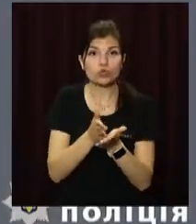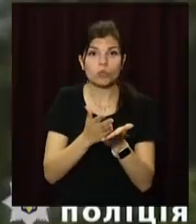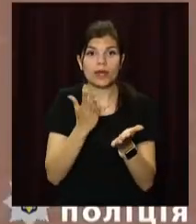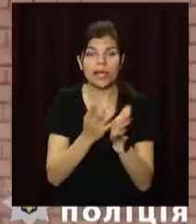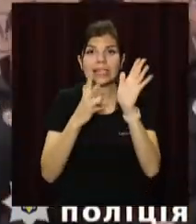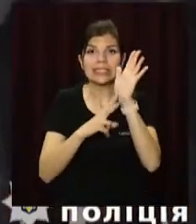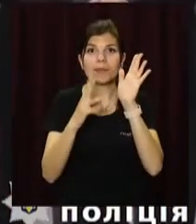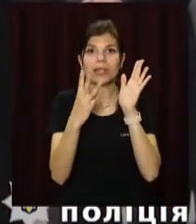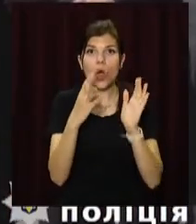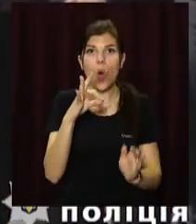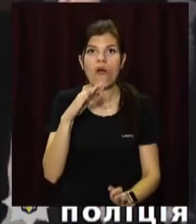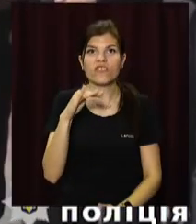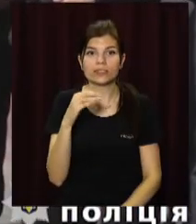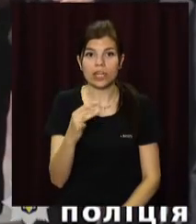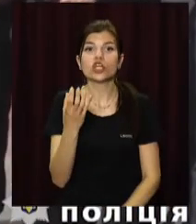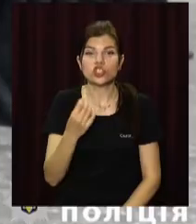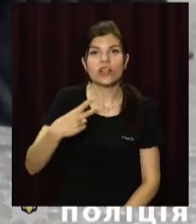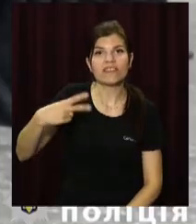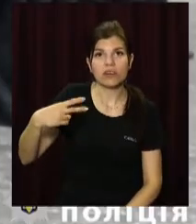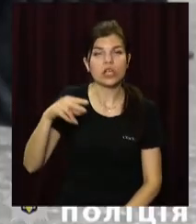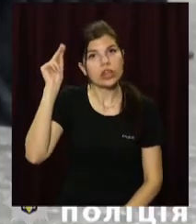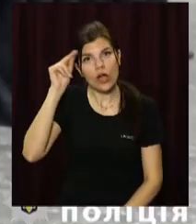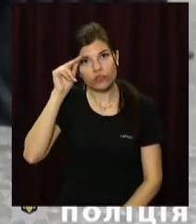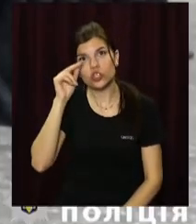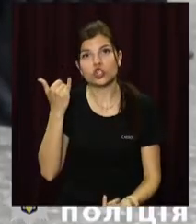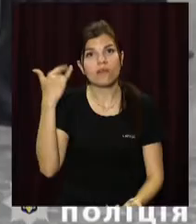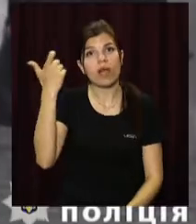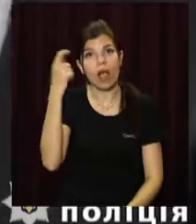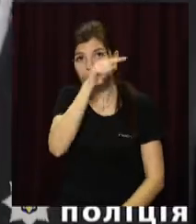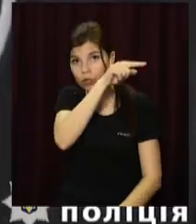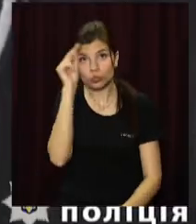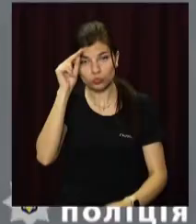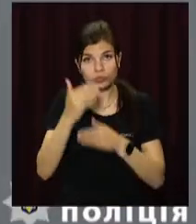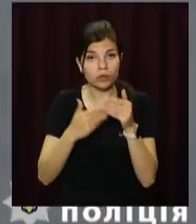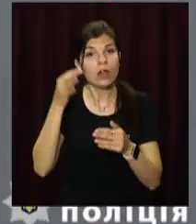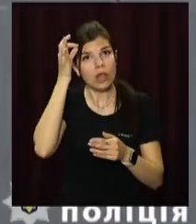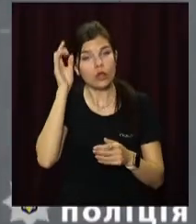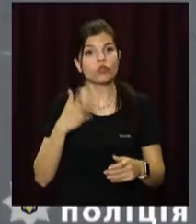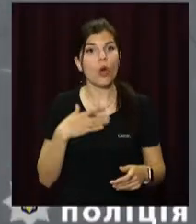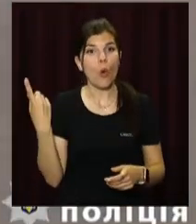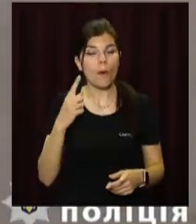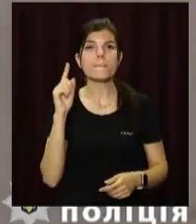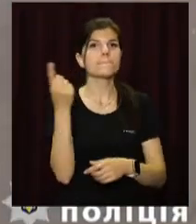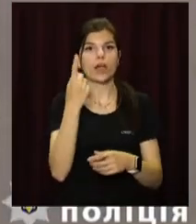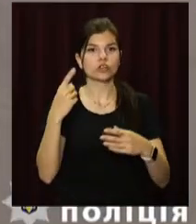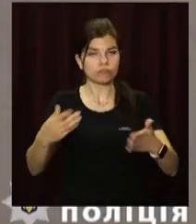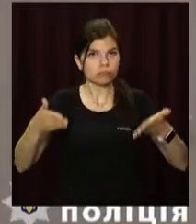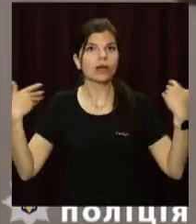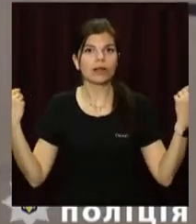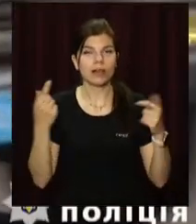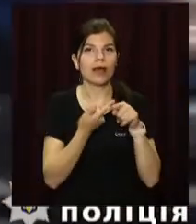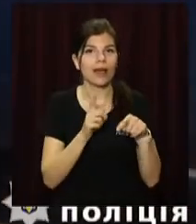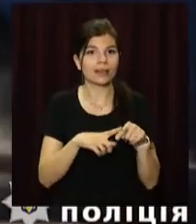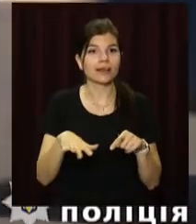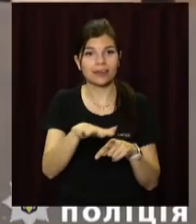73 офіцери. Ще понад 20 навчаються нині в Харкові. Нагадаємо, наша область стала першопрохідцем у цій